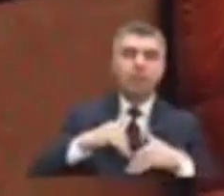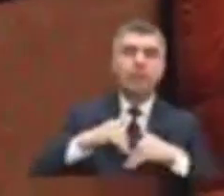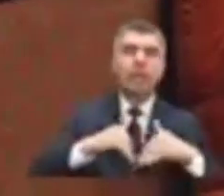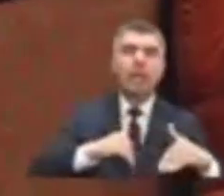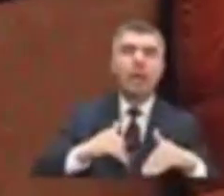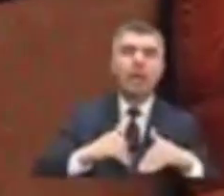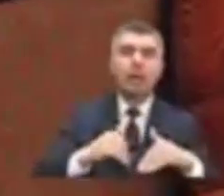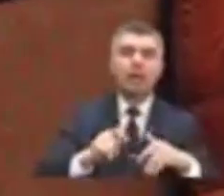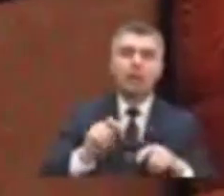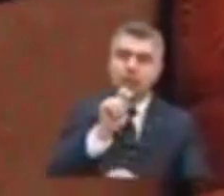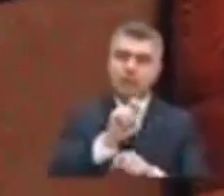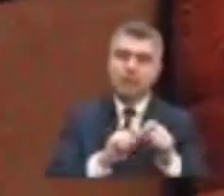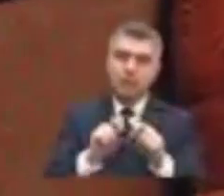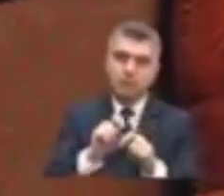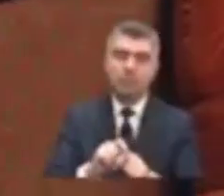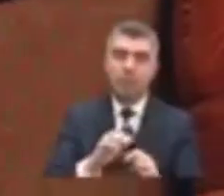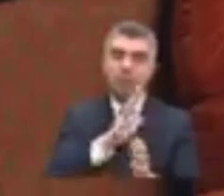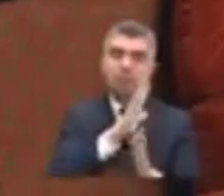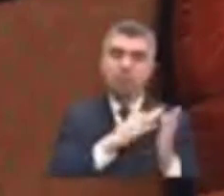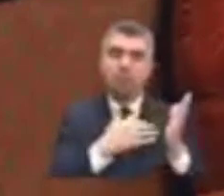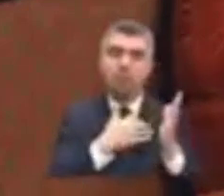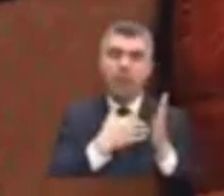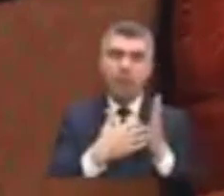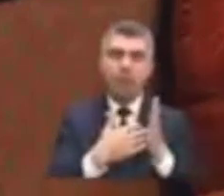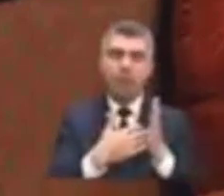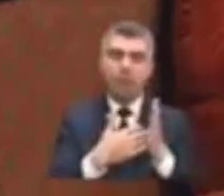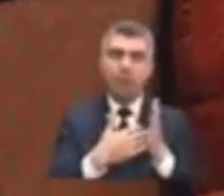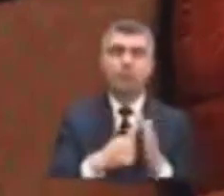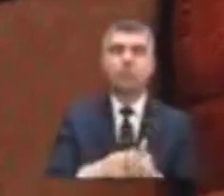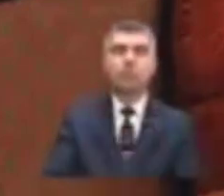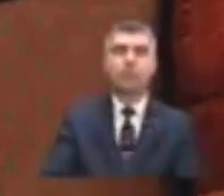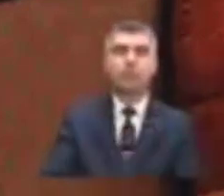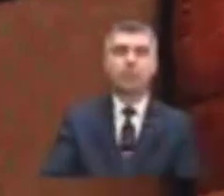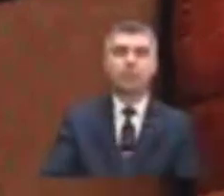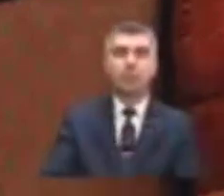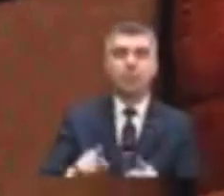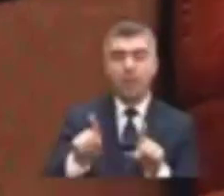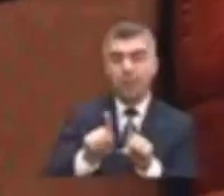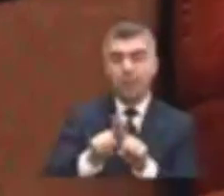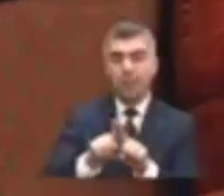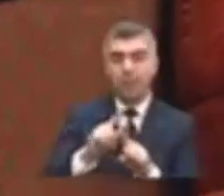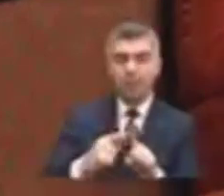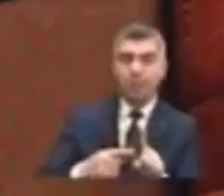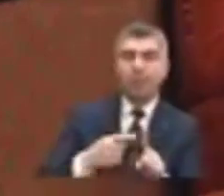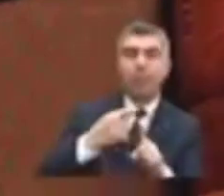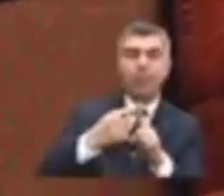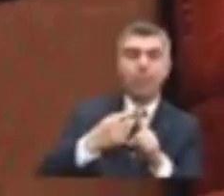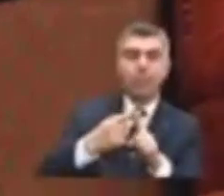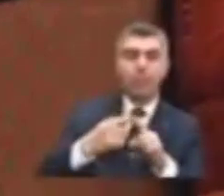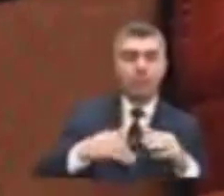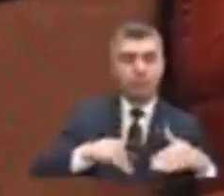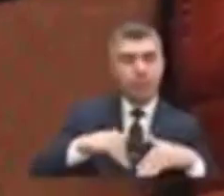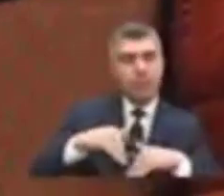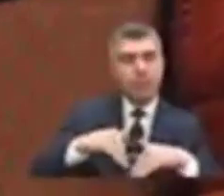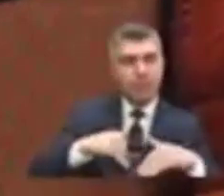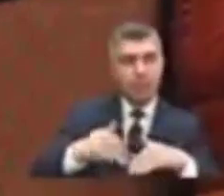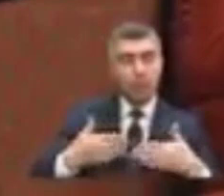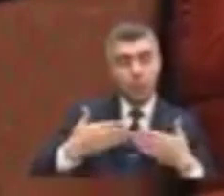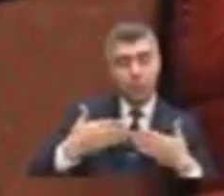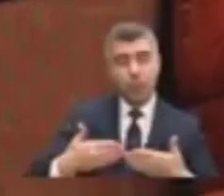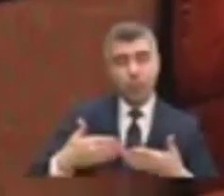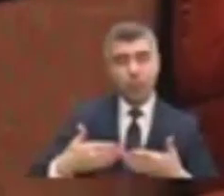درنا برنامج اللي تهدف أساسا إلى الرفع من مستوى ديال هاد الطرق، لأن عندنا